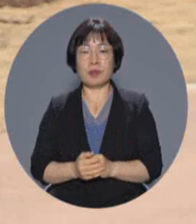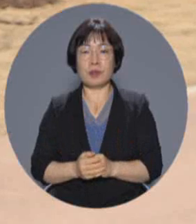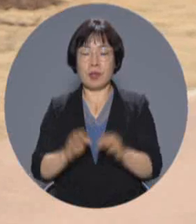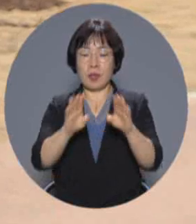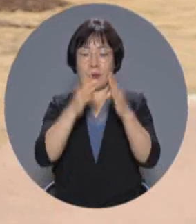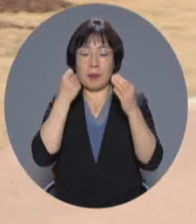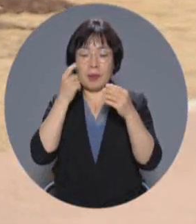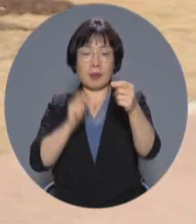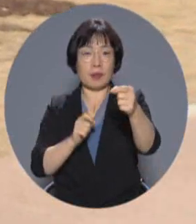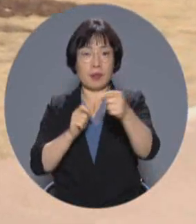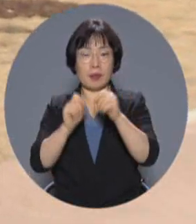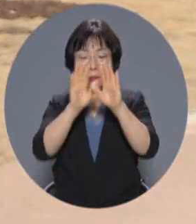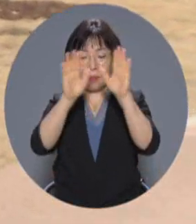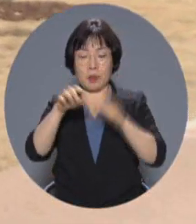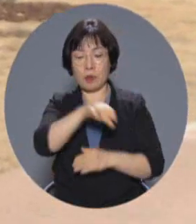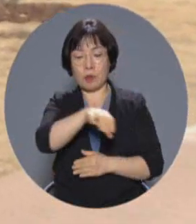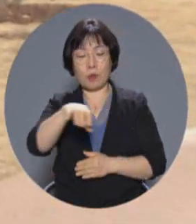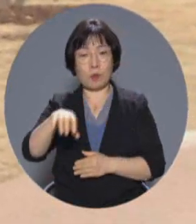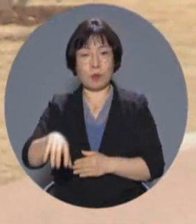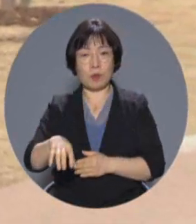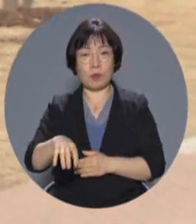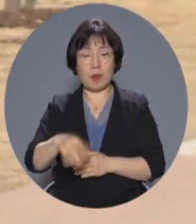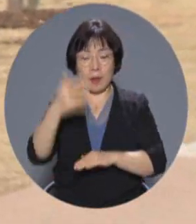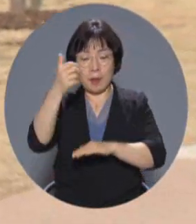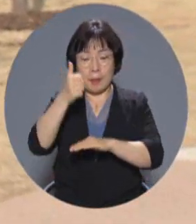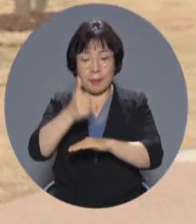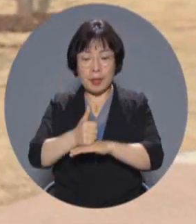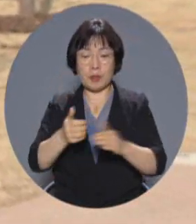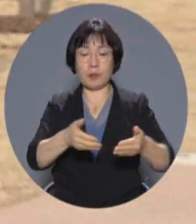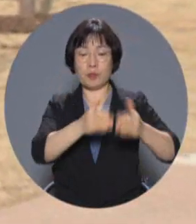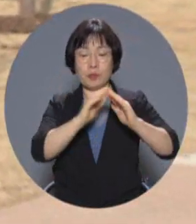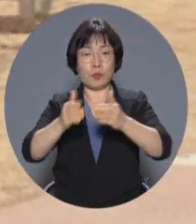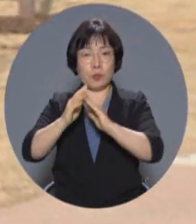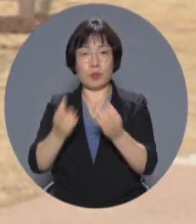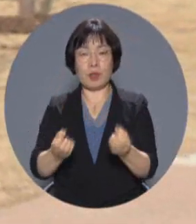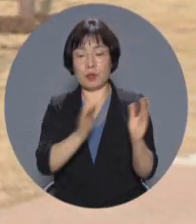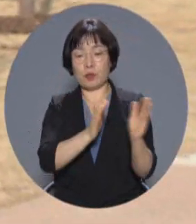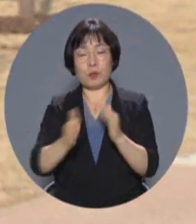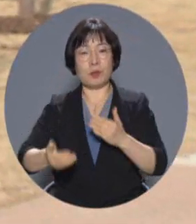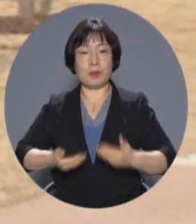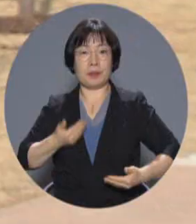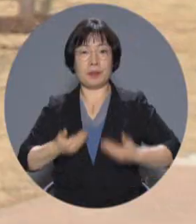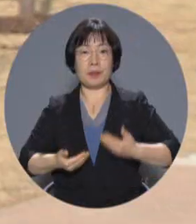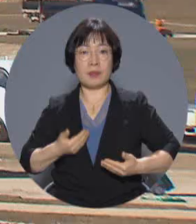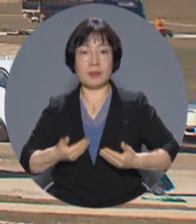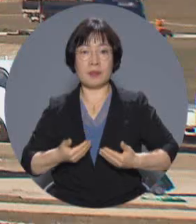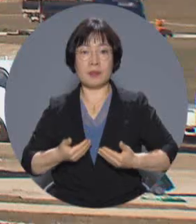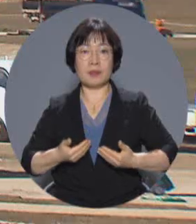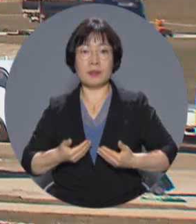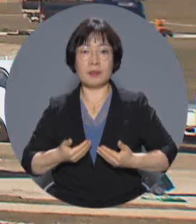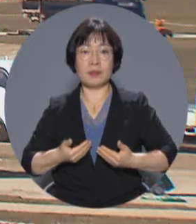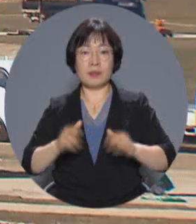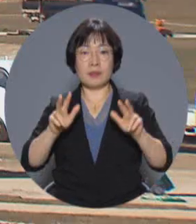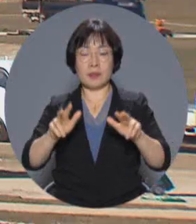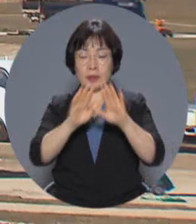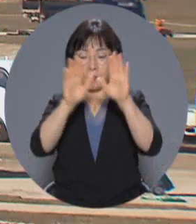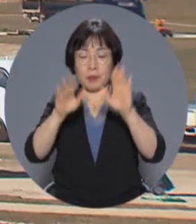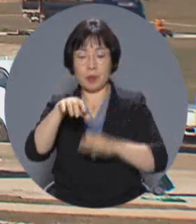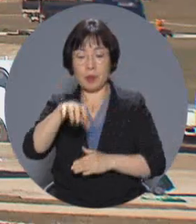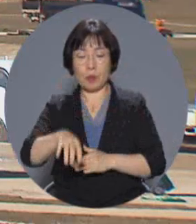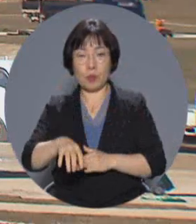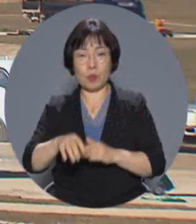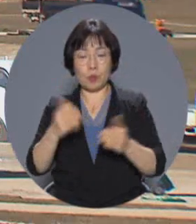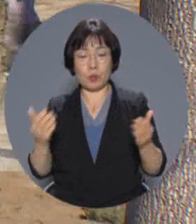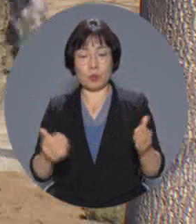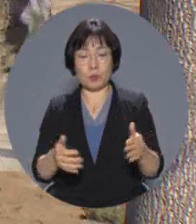개막 한 달을 앞두고 박람회장 곳곳에서 막바지 시설 공사와 행사 준비가 한창입니다. 현재 박람회장